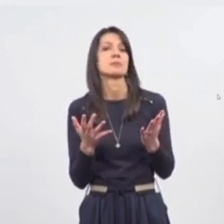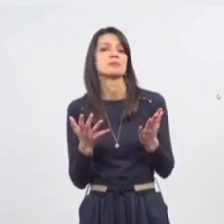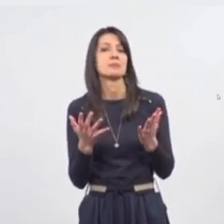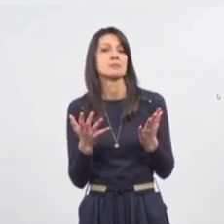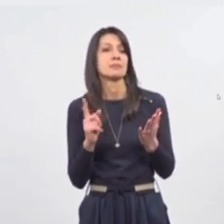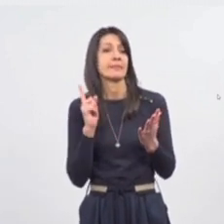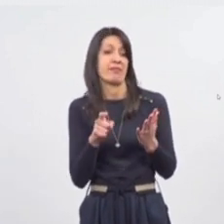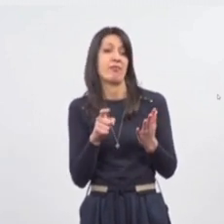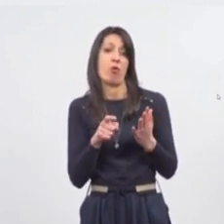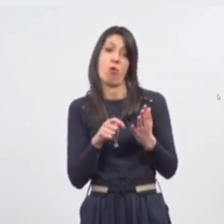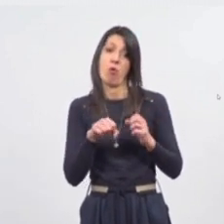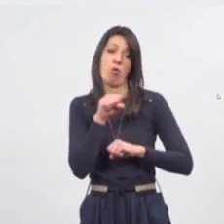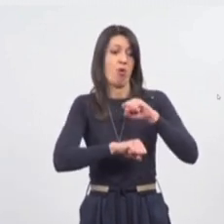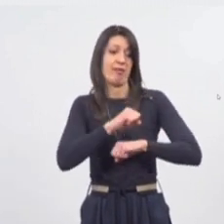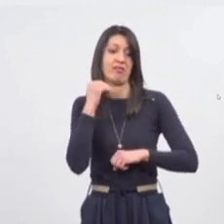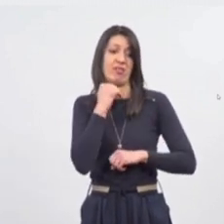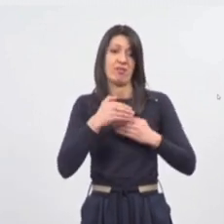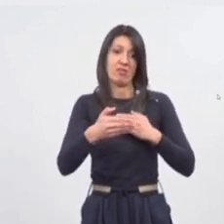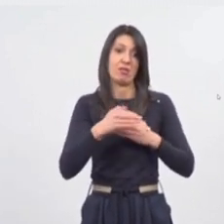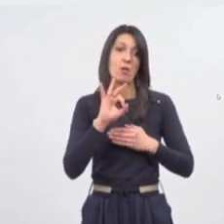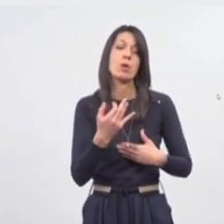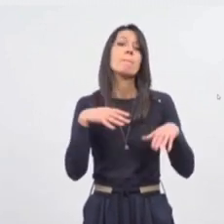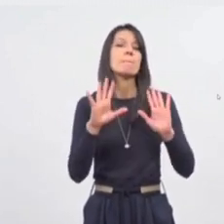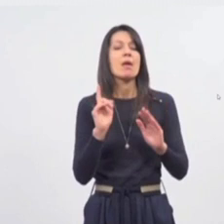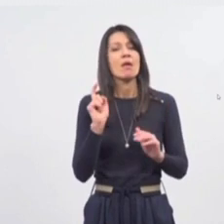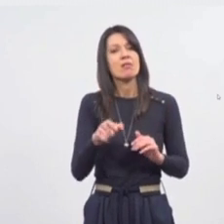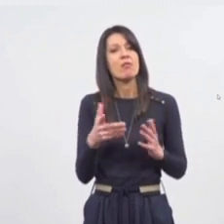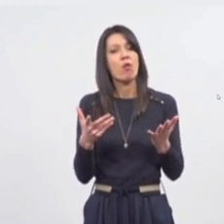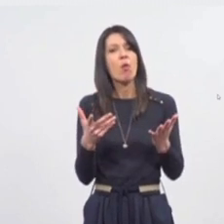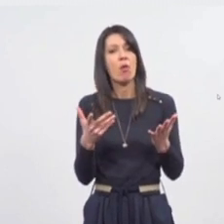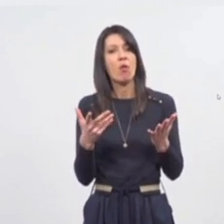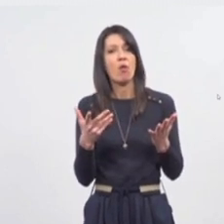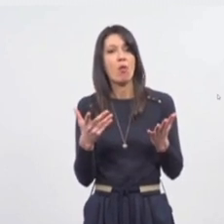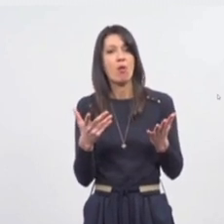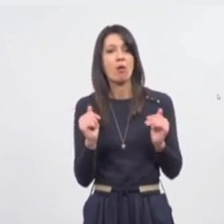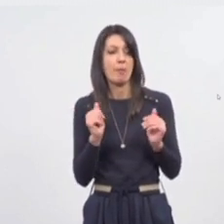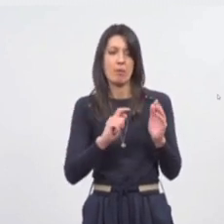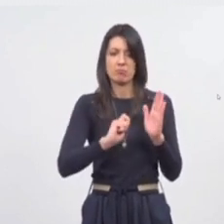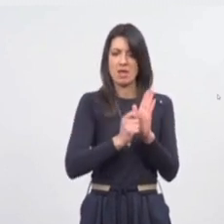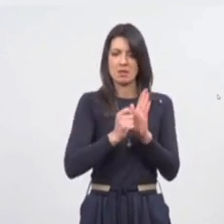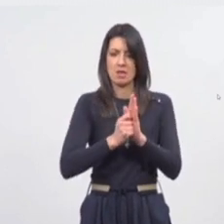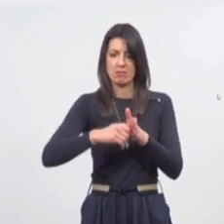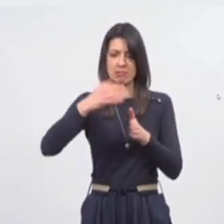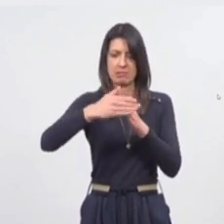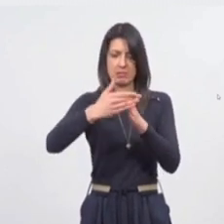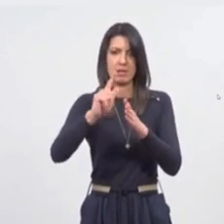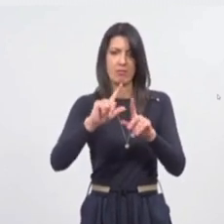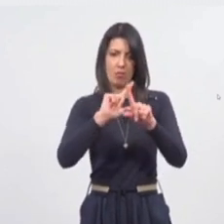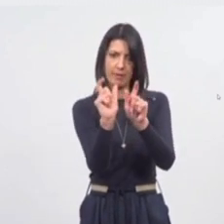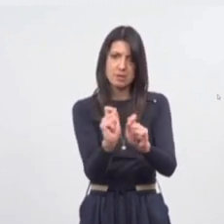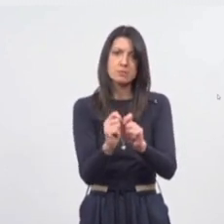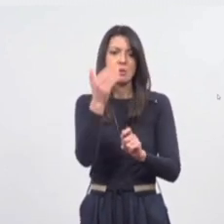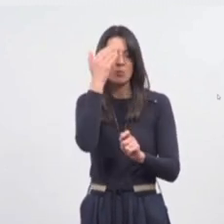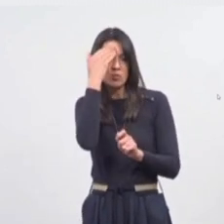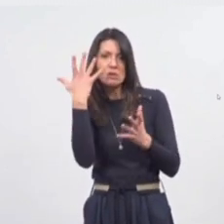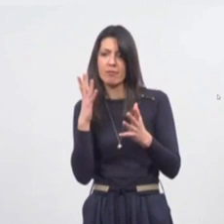plus rapidement possible, mais en même temps, en respectant un calendrier qui permet à ce qu'on coopère, ce qu'on se coordonne et qu'on puisse